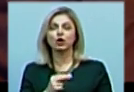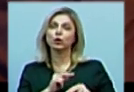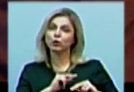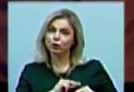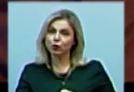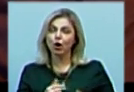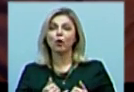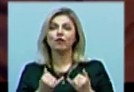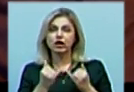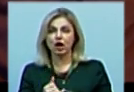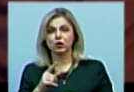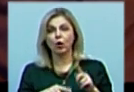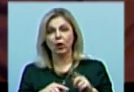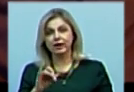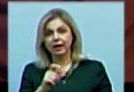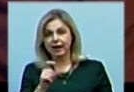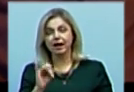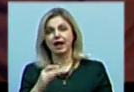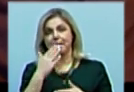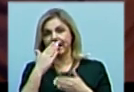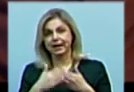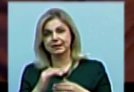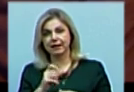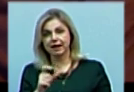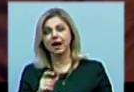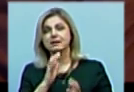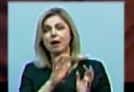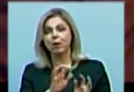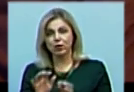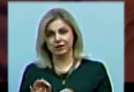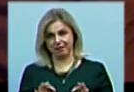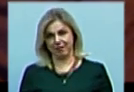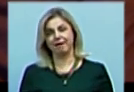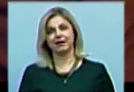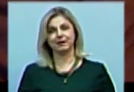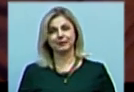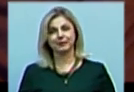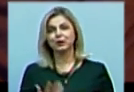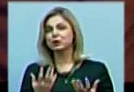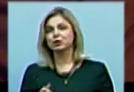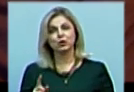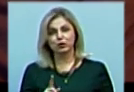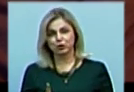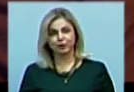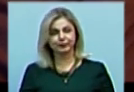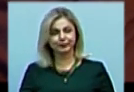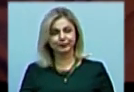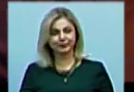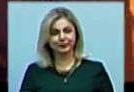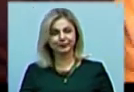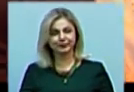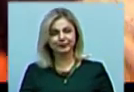Уважати рідних і близьких. Заботитися. Заботитися, правильно. Що ще? Спасибо.